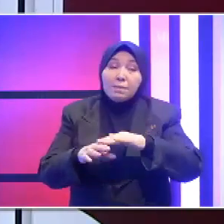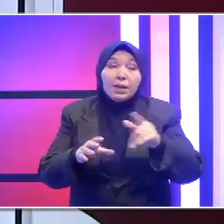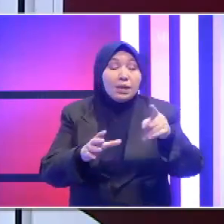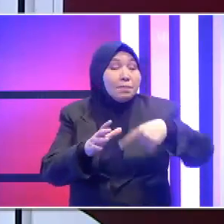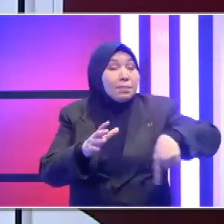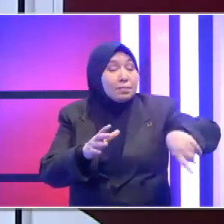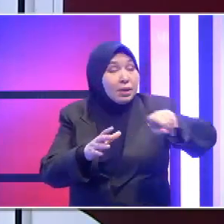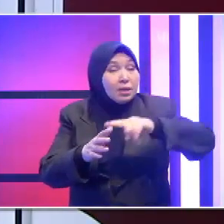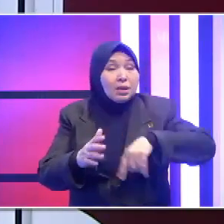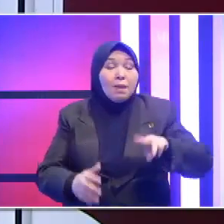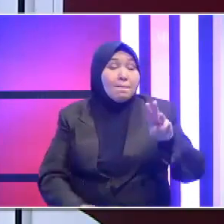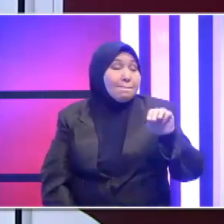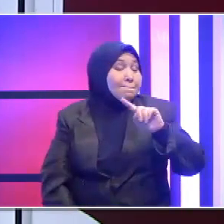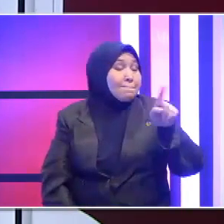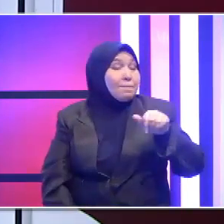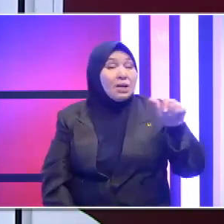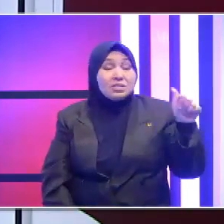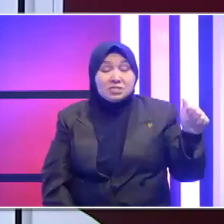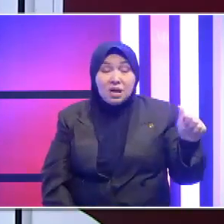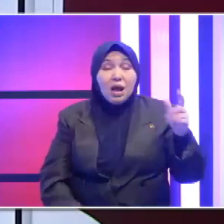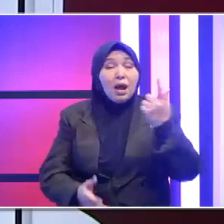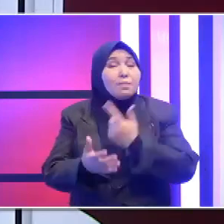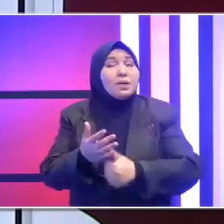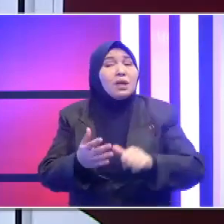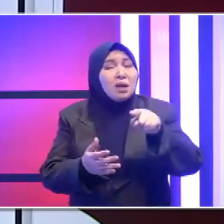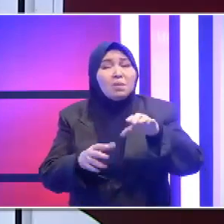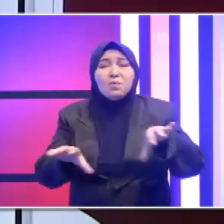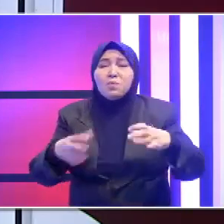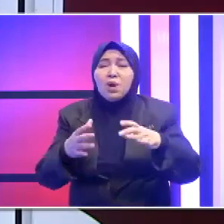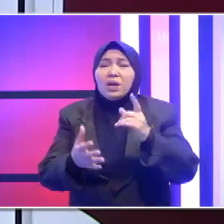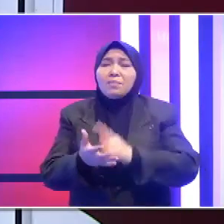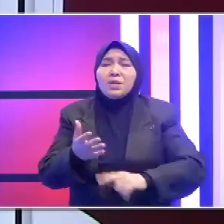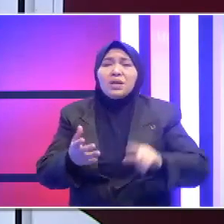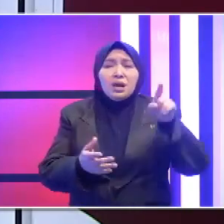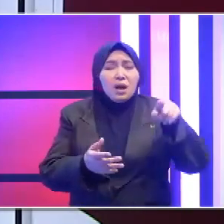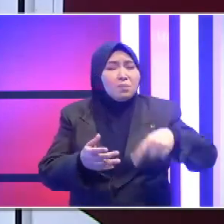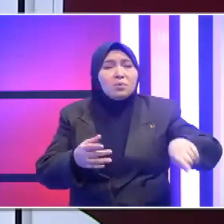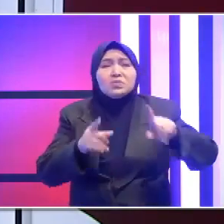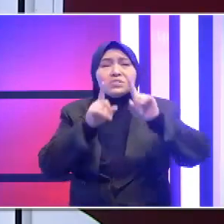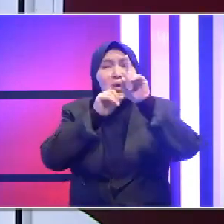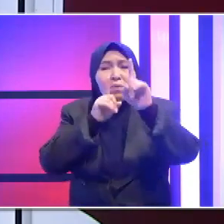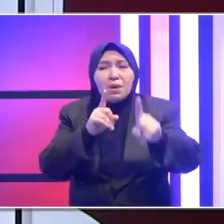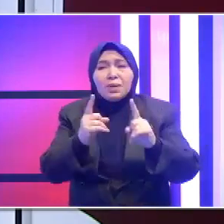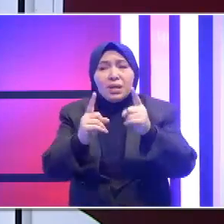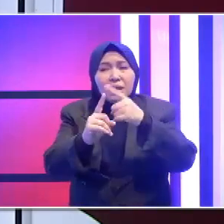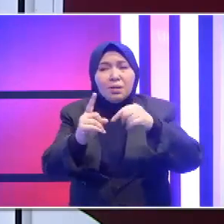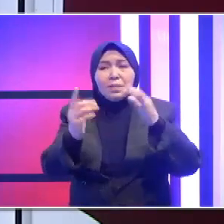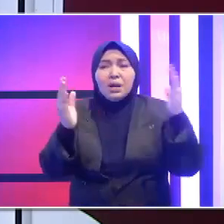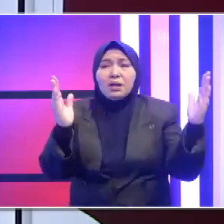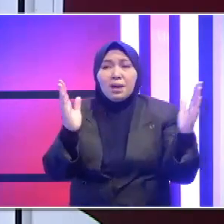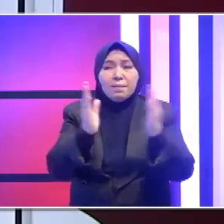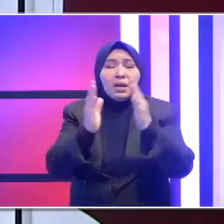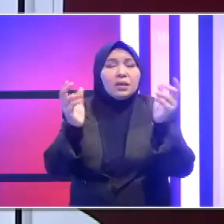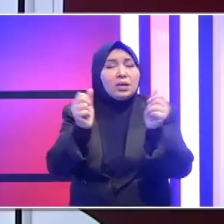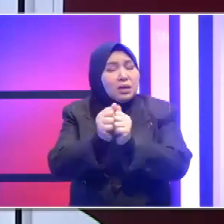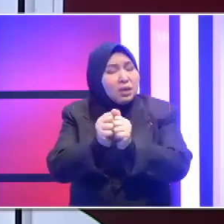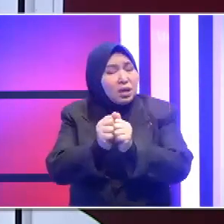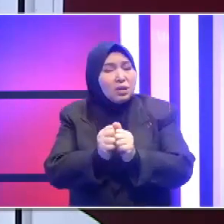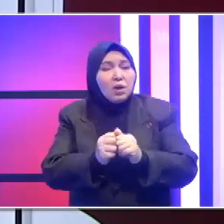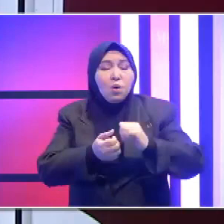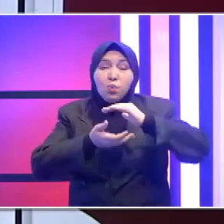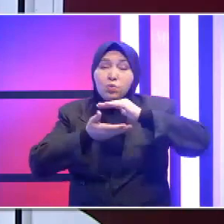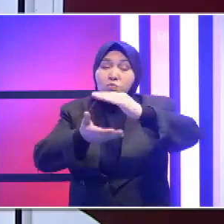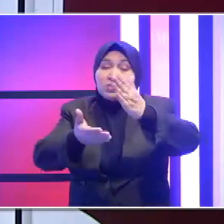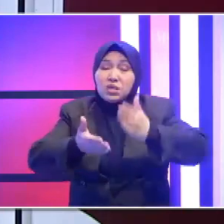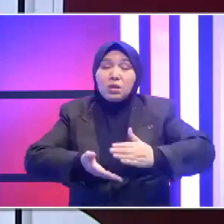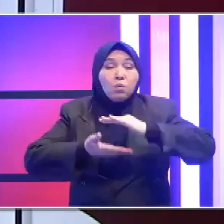Maza aja Betul mursaliin apa yang kamu buat apa yang kamu jawab ketika berhadapan dengan al-mursalin utusan-utusan